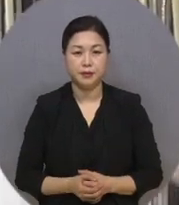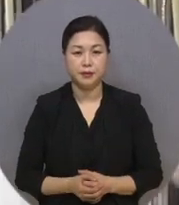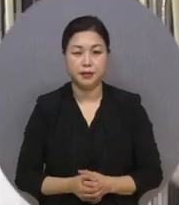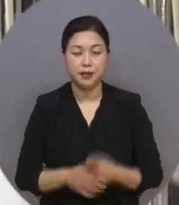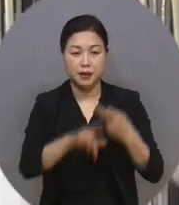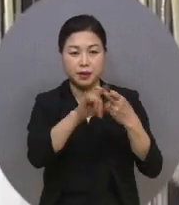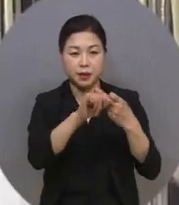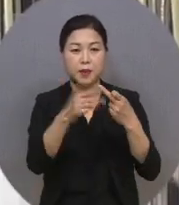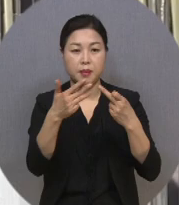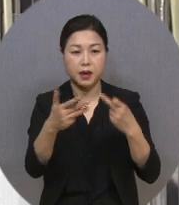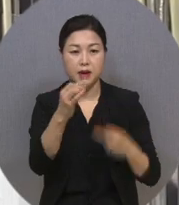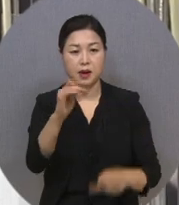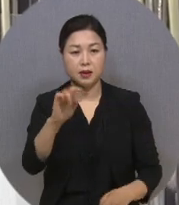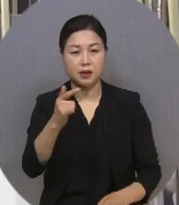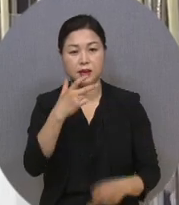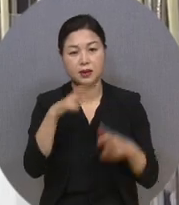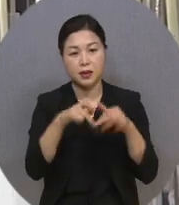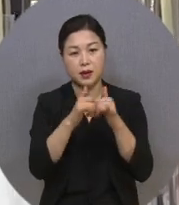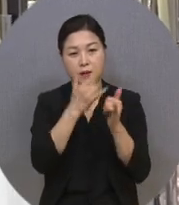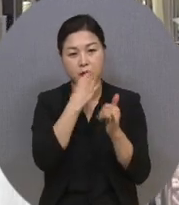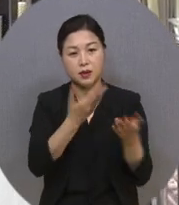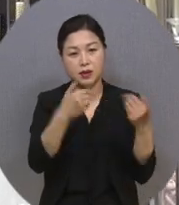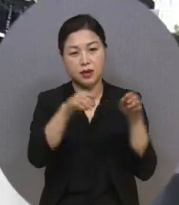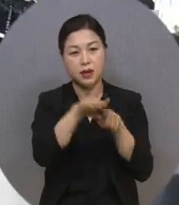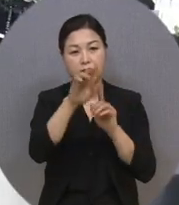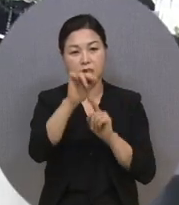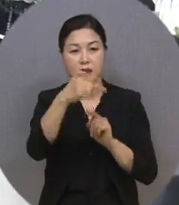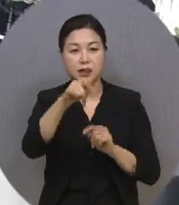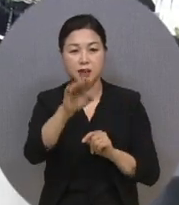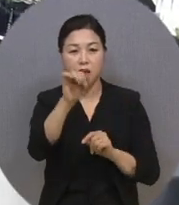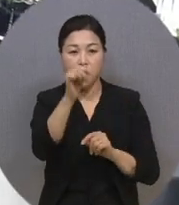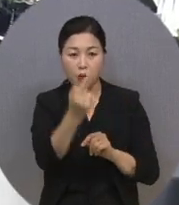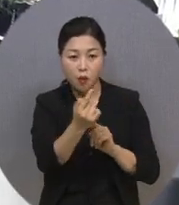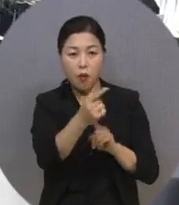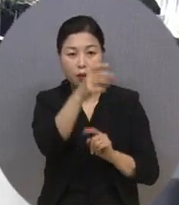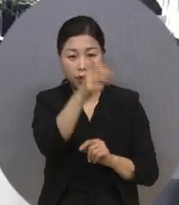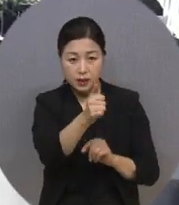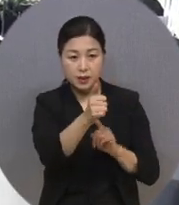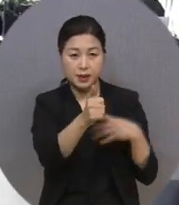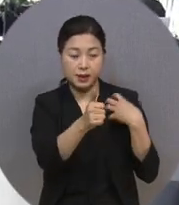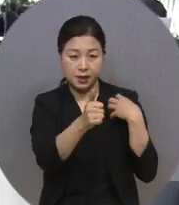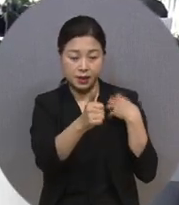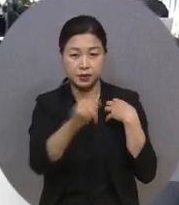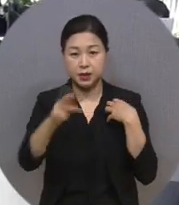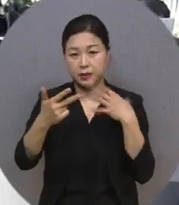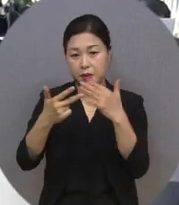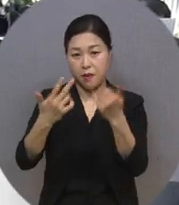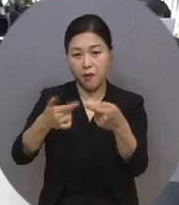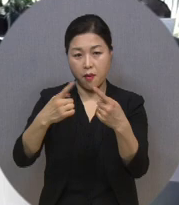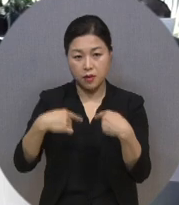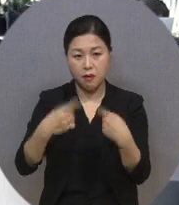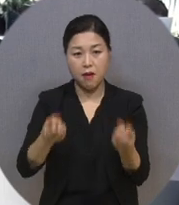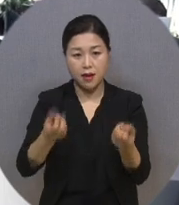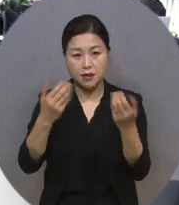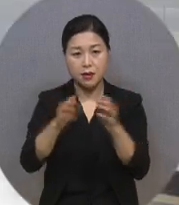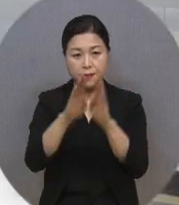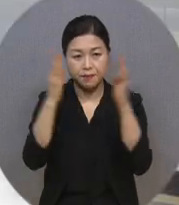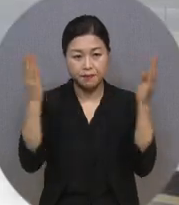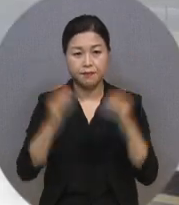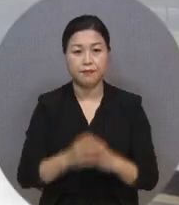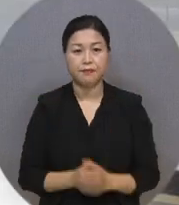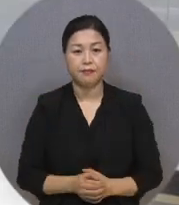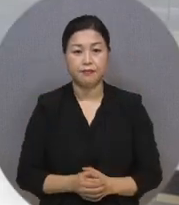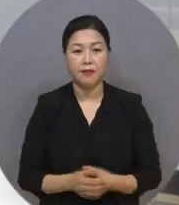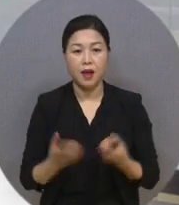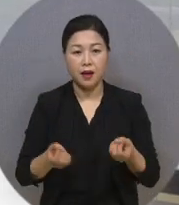8일 아산시 장애인복지관 2005 관장의 주최로 700여 명이 모인 가운데 성대한 행사가 진행되었습니다.